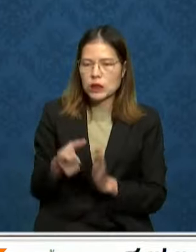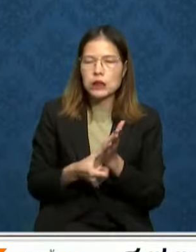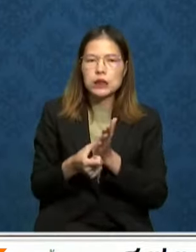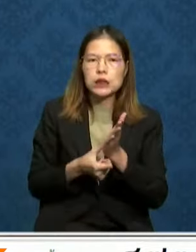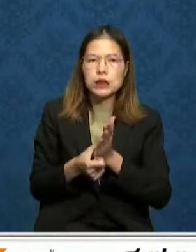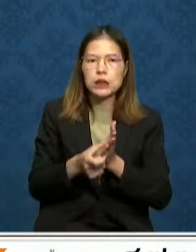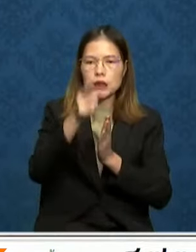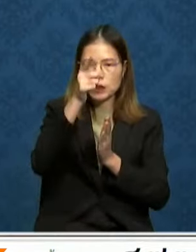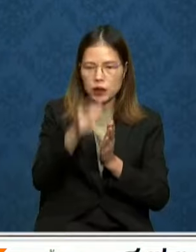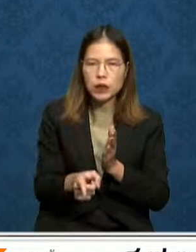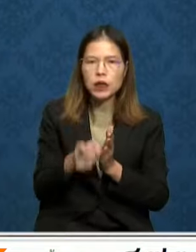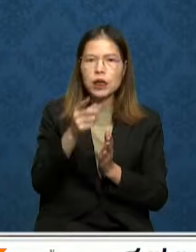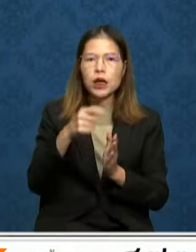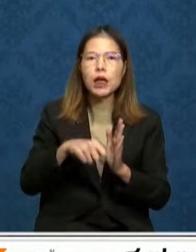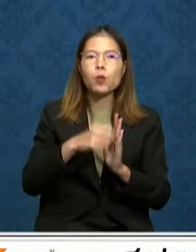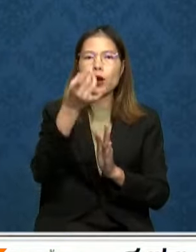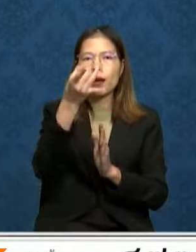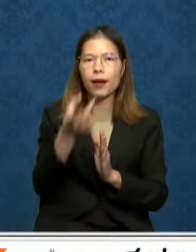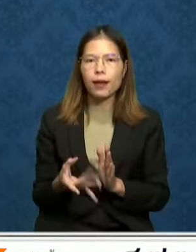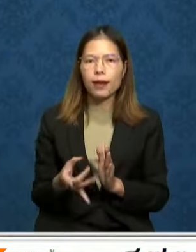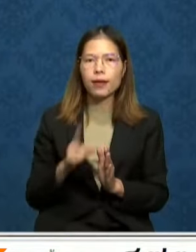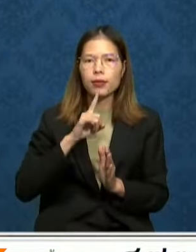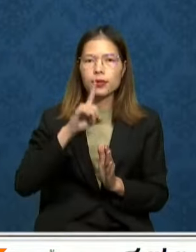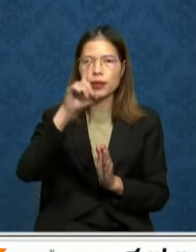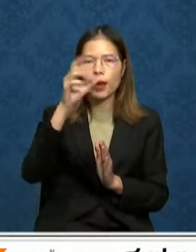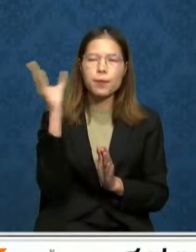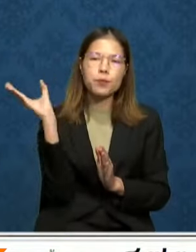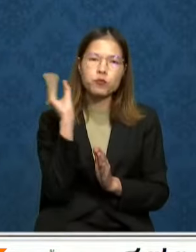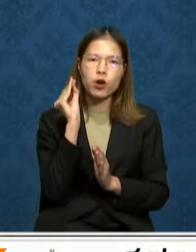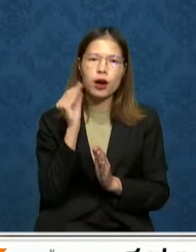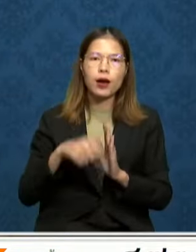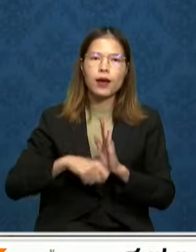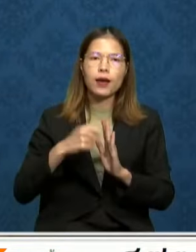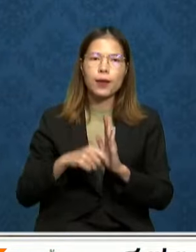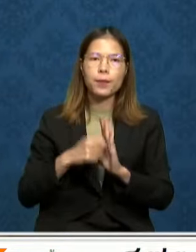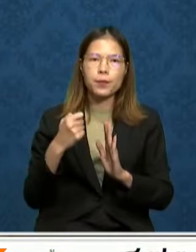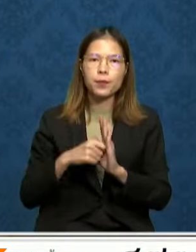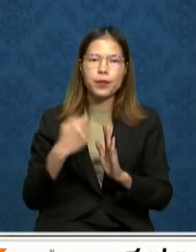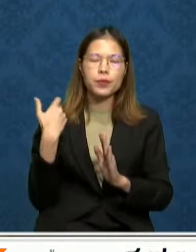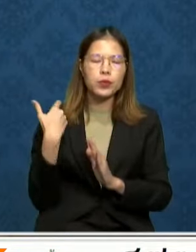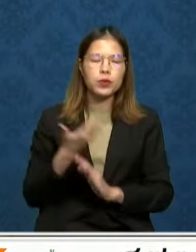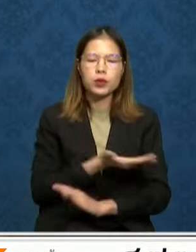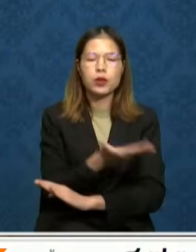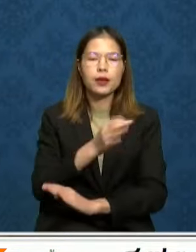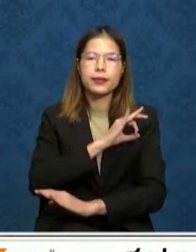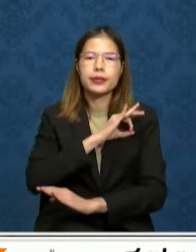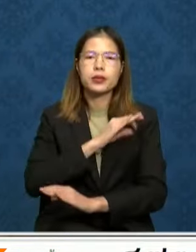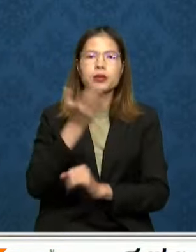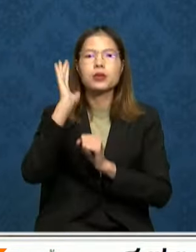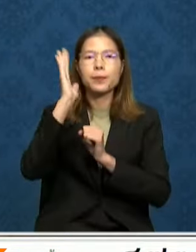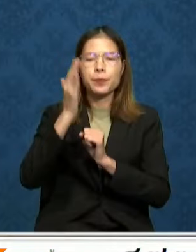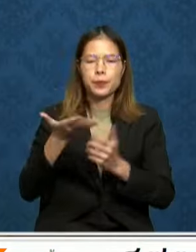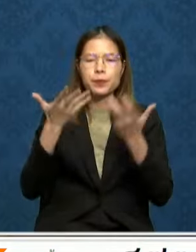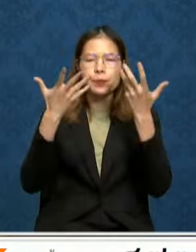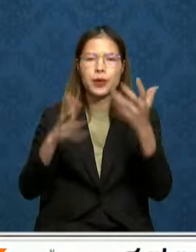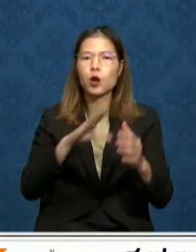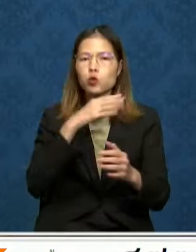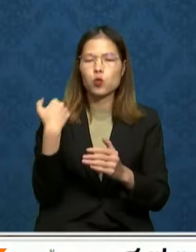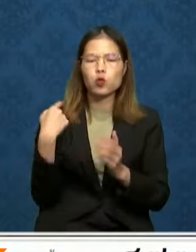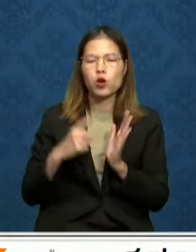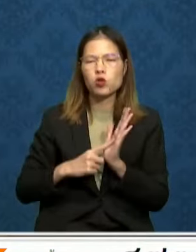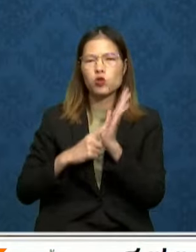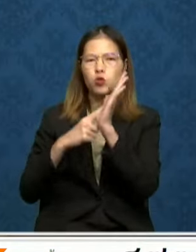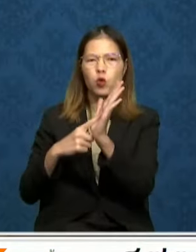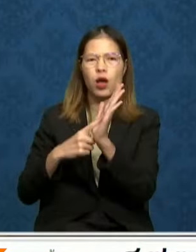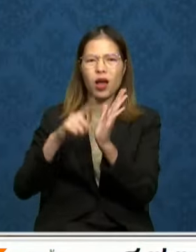เนี่ยให้เป็นแบบเนี้ยเพราะอะไรคืออยากจะฟังเหตุผลนอกเหนือจากที่เพื่อนสมาชิกได้อภิปรายไปแล้วหรือเพียงแต่ยกตัวอย่าง